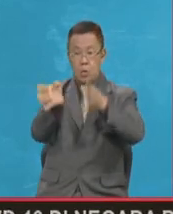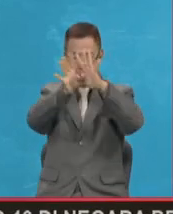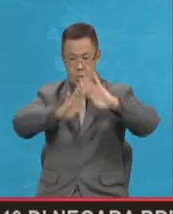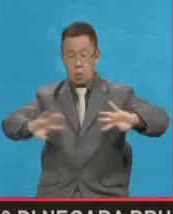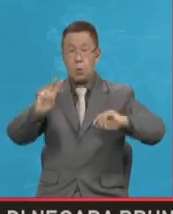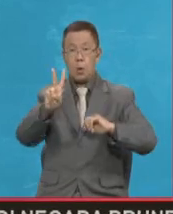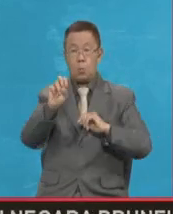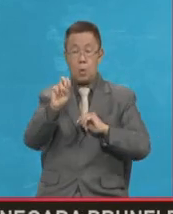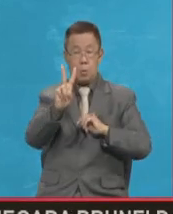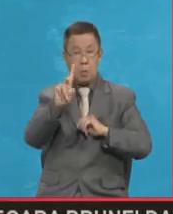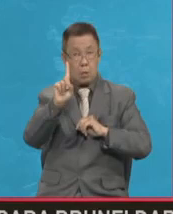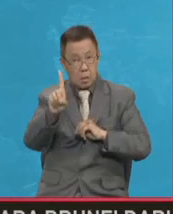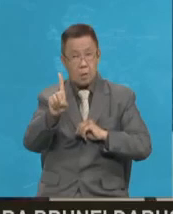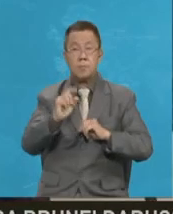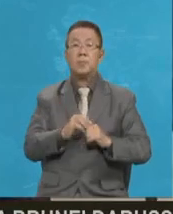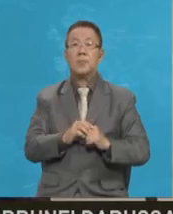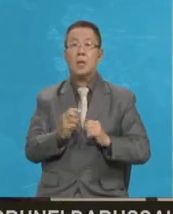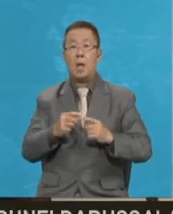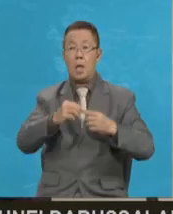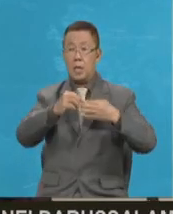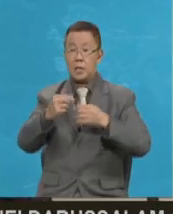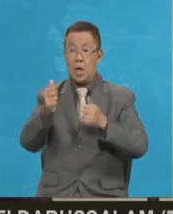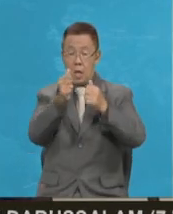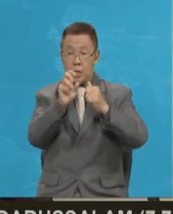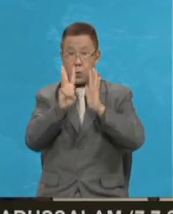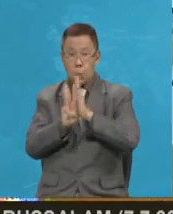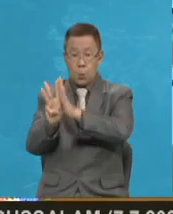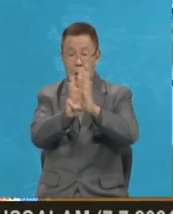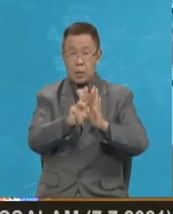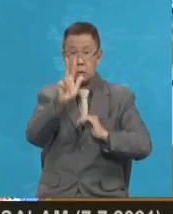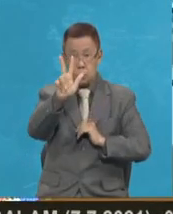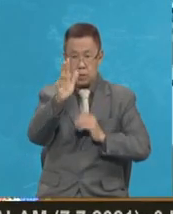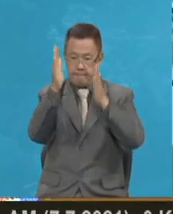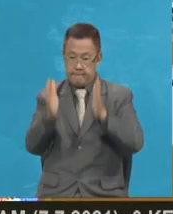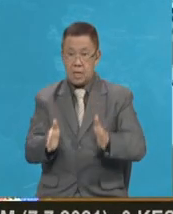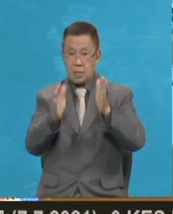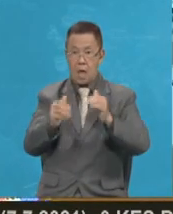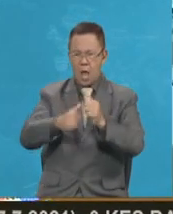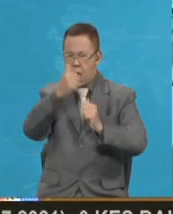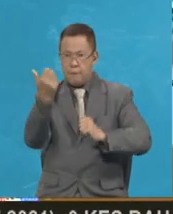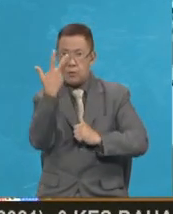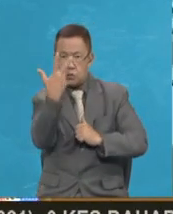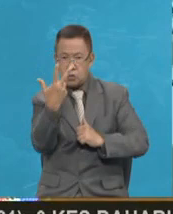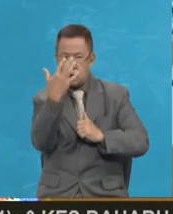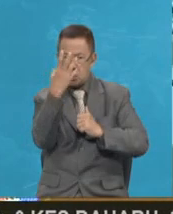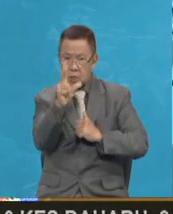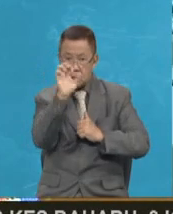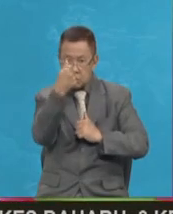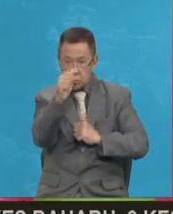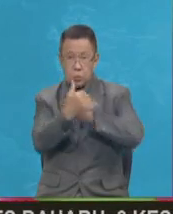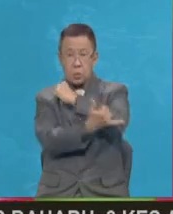2021 yang dianggotai oleh tiga ahli dari setiap 10 negara anggota ASEAN